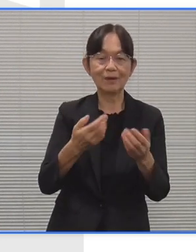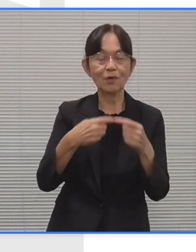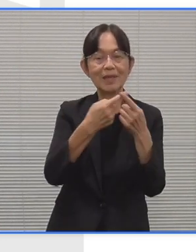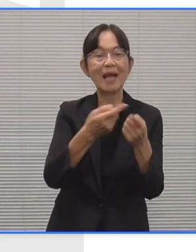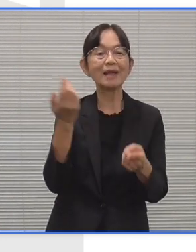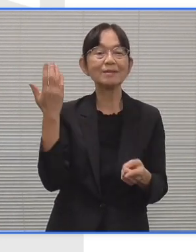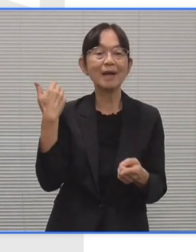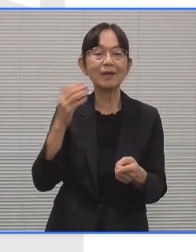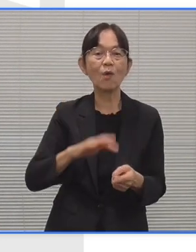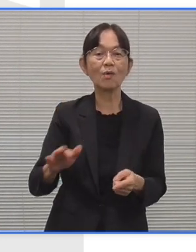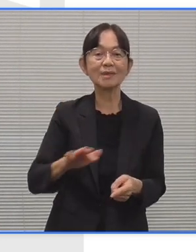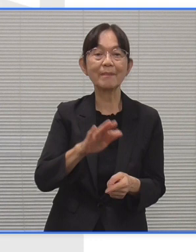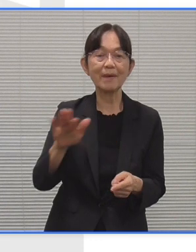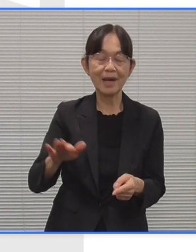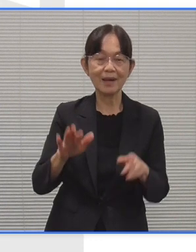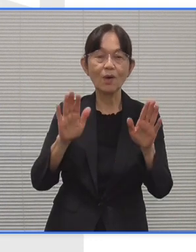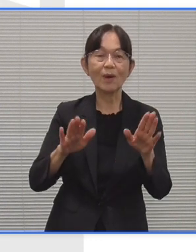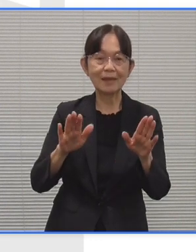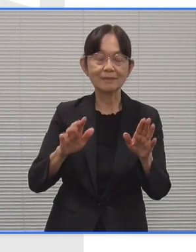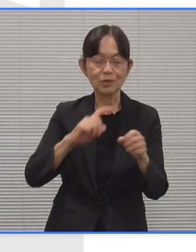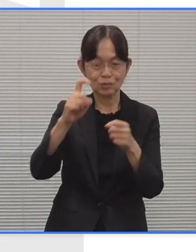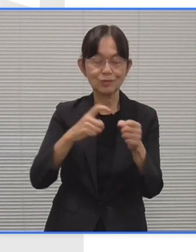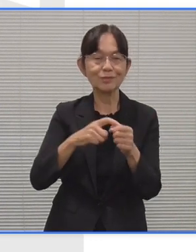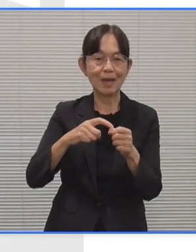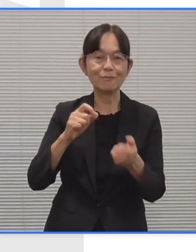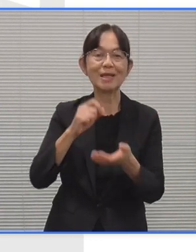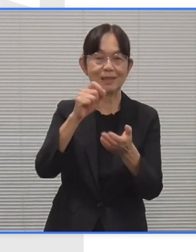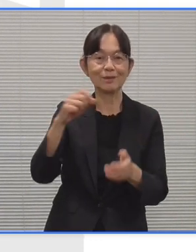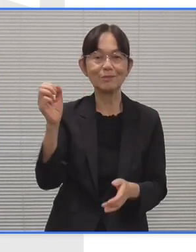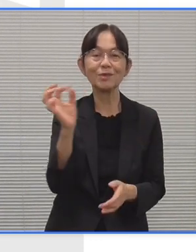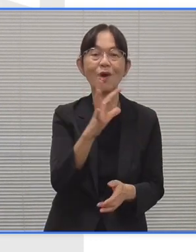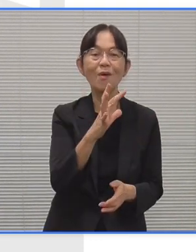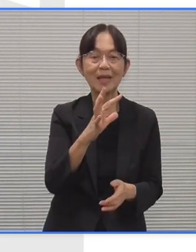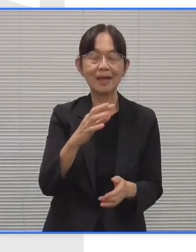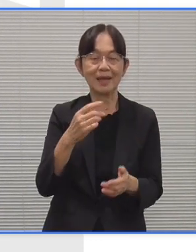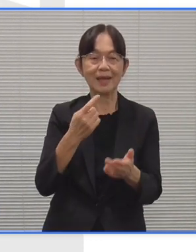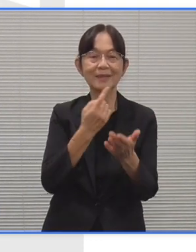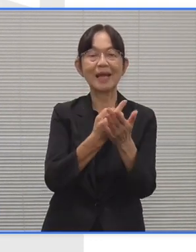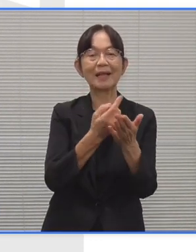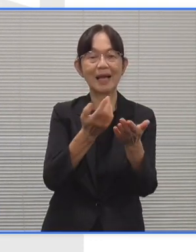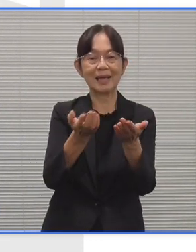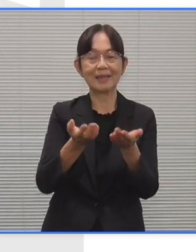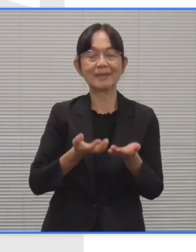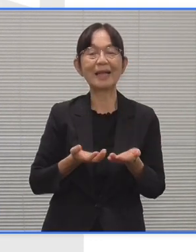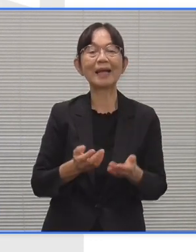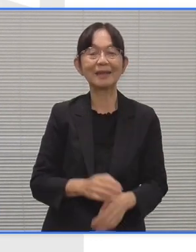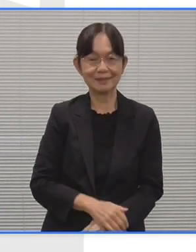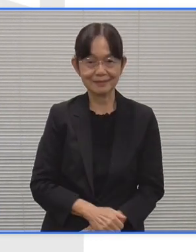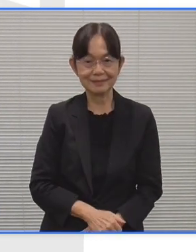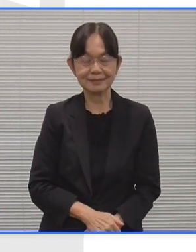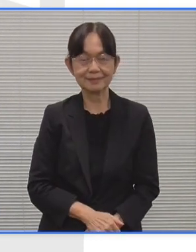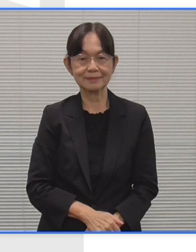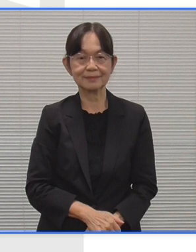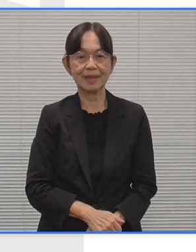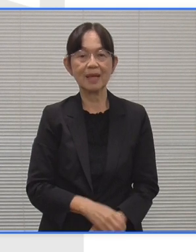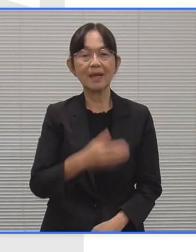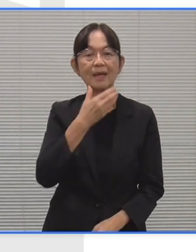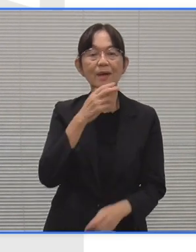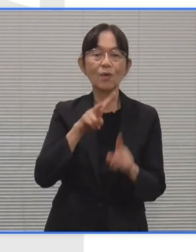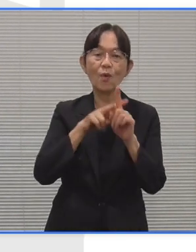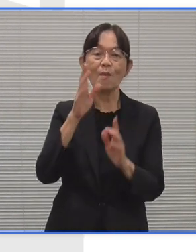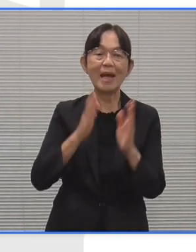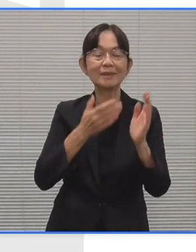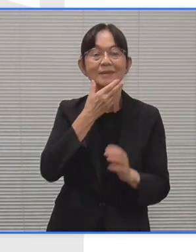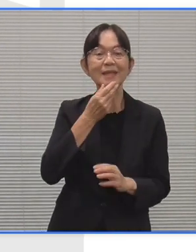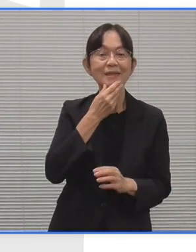学児のお子様は今回は10周年のプレゼントで無料で参加いただけるようにしております。幸子さんも非常に